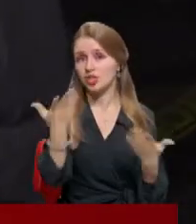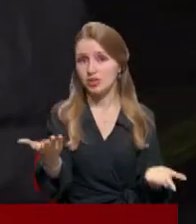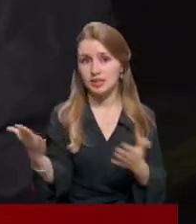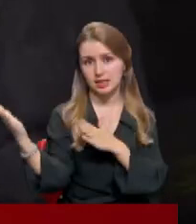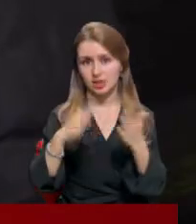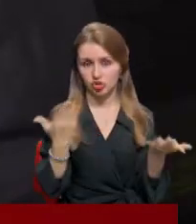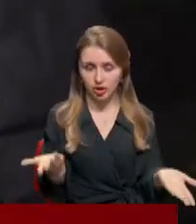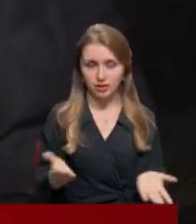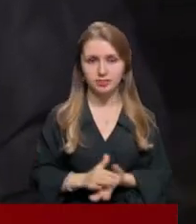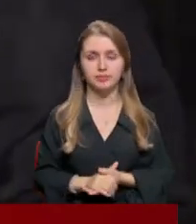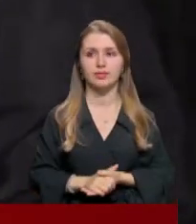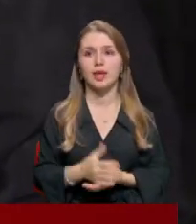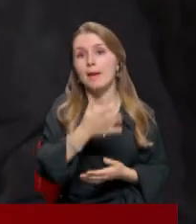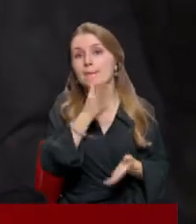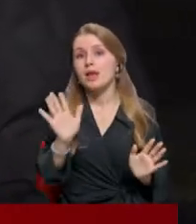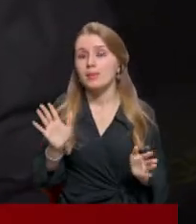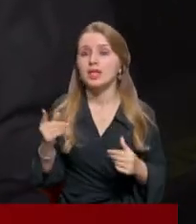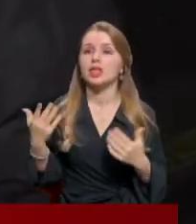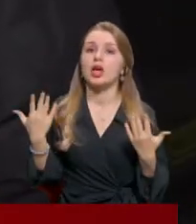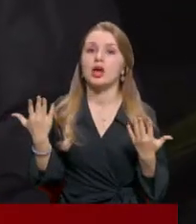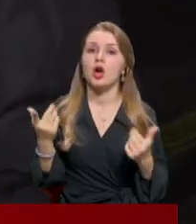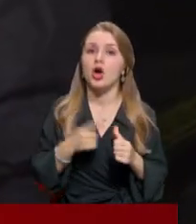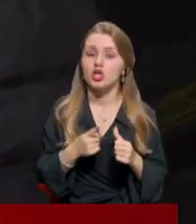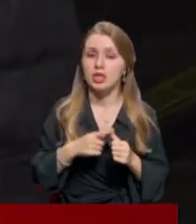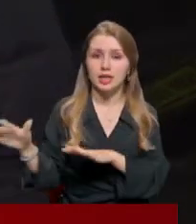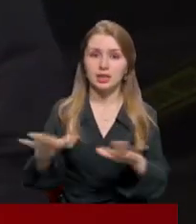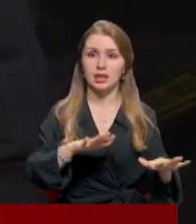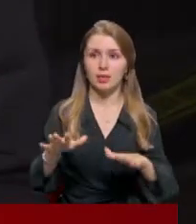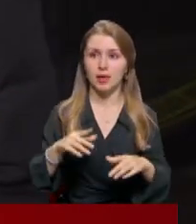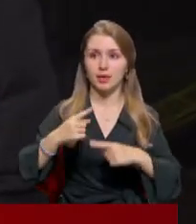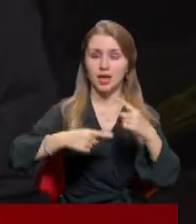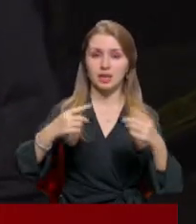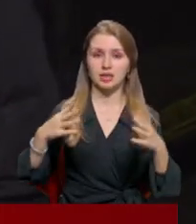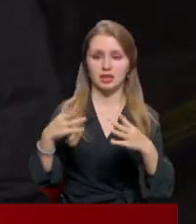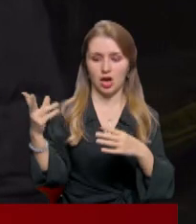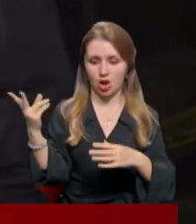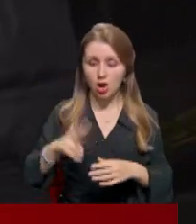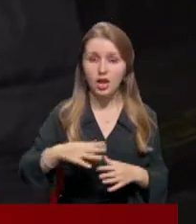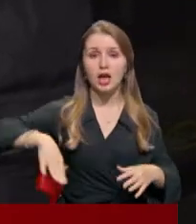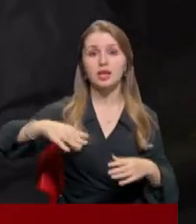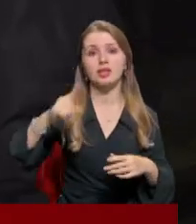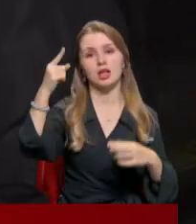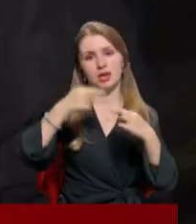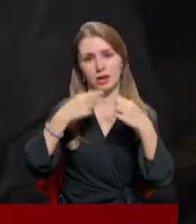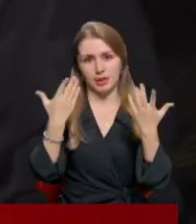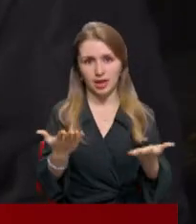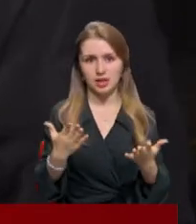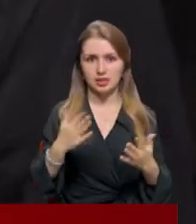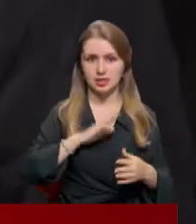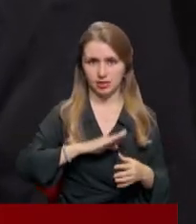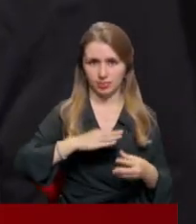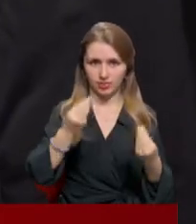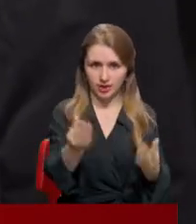ki yıkılacağını? Yani bilemedik. Öncelikle depremde yakınlarını kaybeden herkese Allah'tan rahmet ve sabır